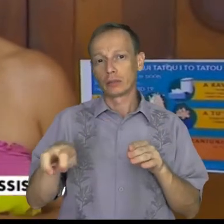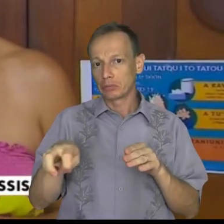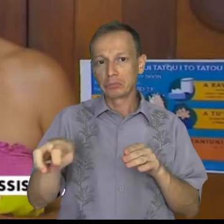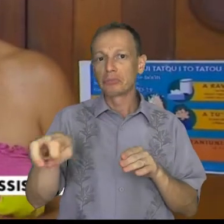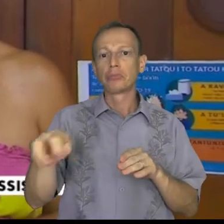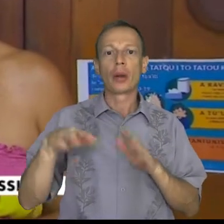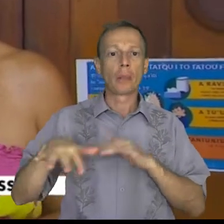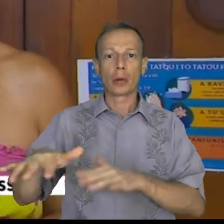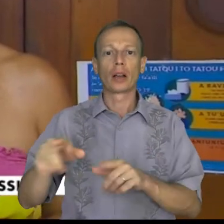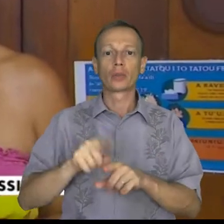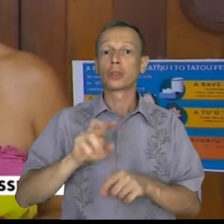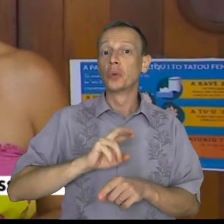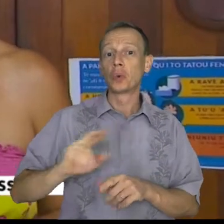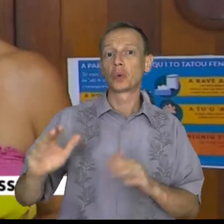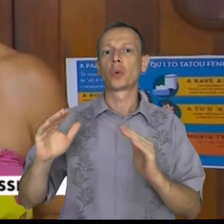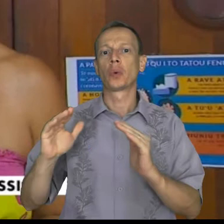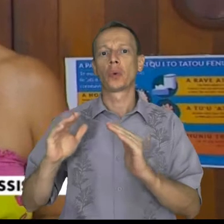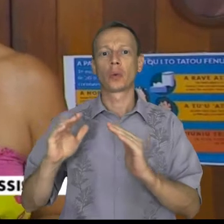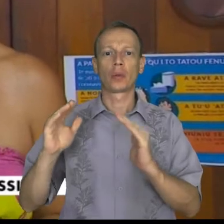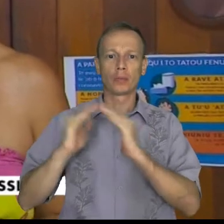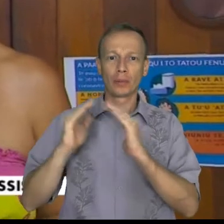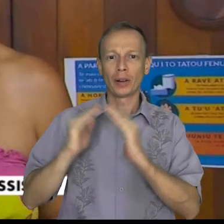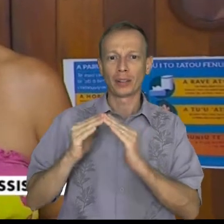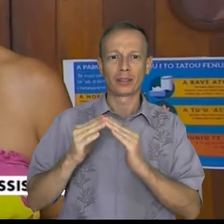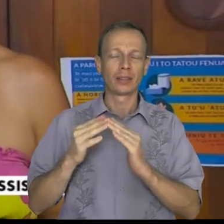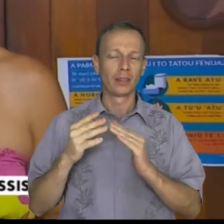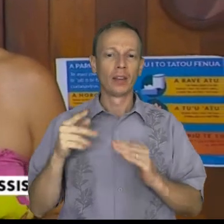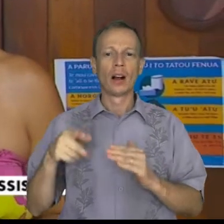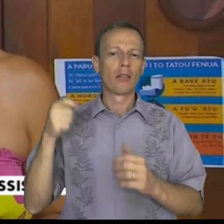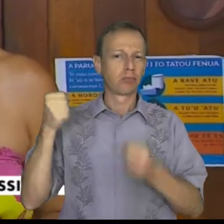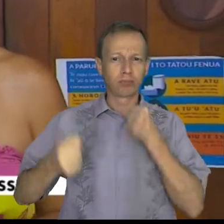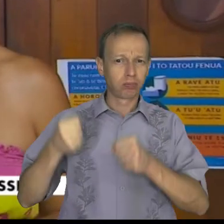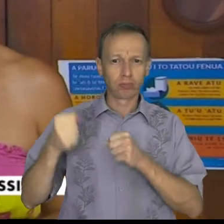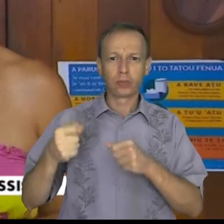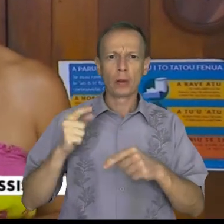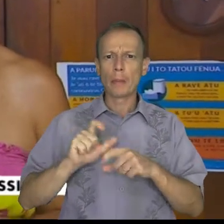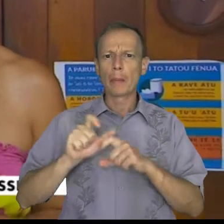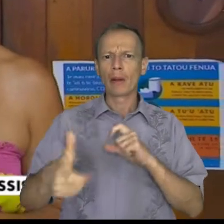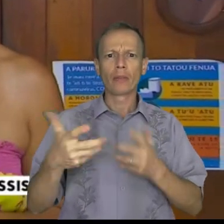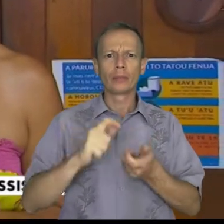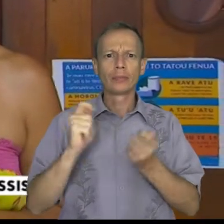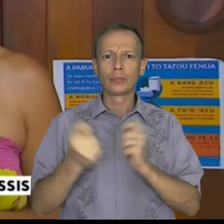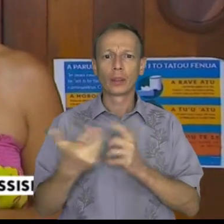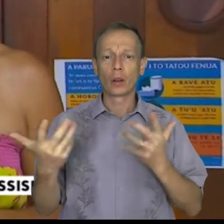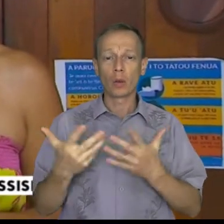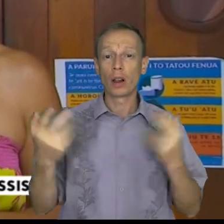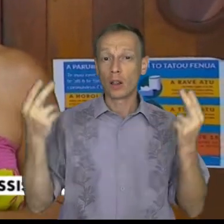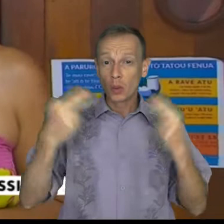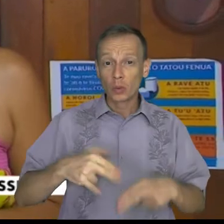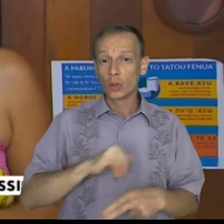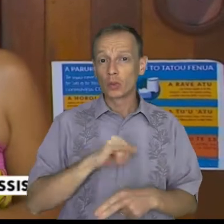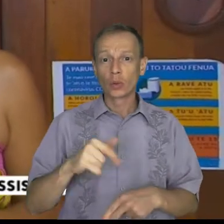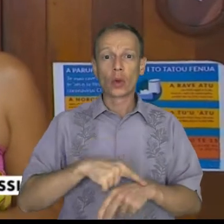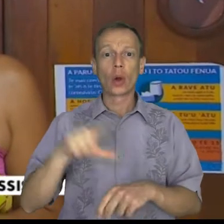puis du coq qui les ramenait à terre, de la descente du bateau sur la plage et le chemin qui les conduisait sur la cabane de sa sœur. Puis, à quelques